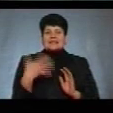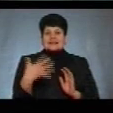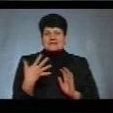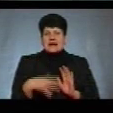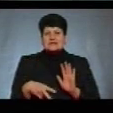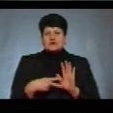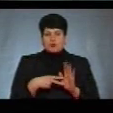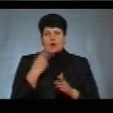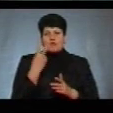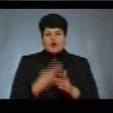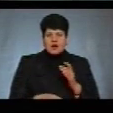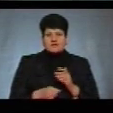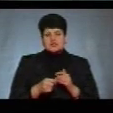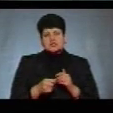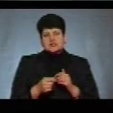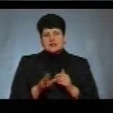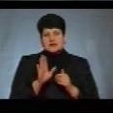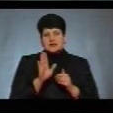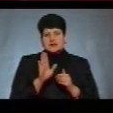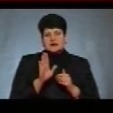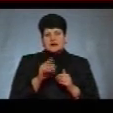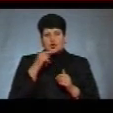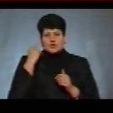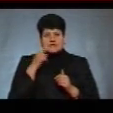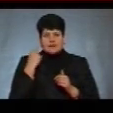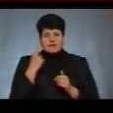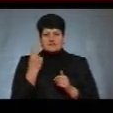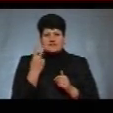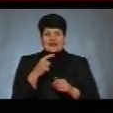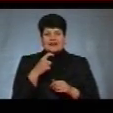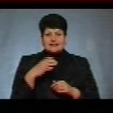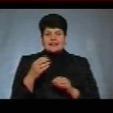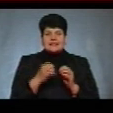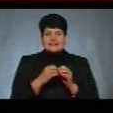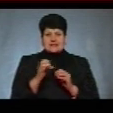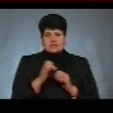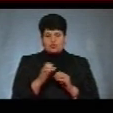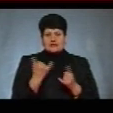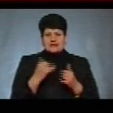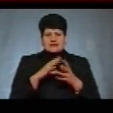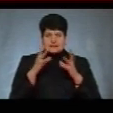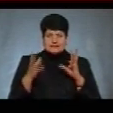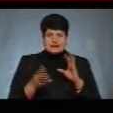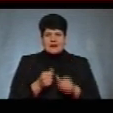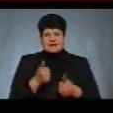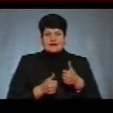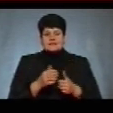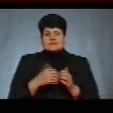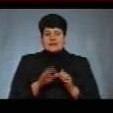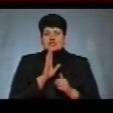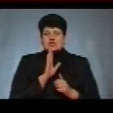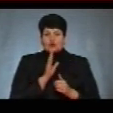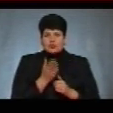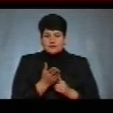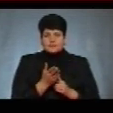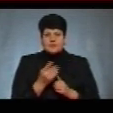гонки з Росії Анастасії Кузьміній у 2 хвилини 10 секунд. Зараз загальний рейтинг Кубка світу серед жінок виглядає